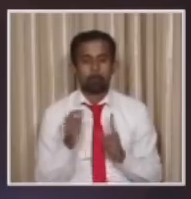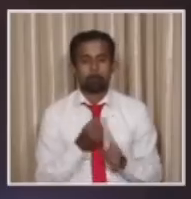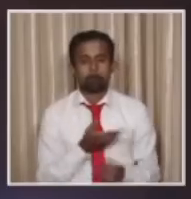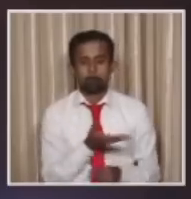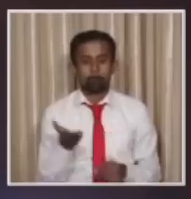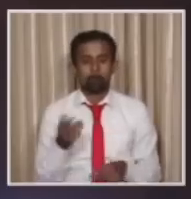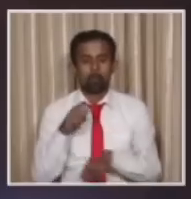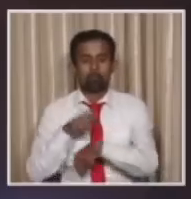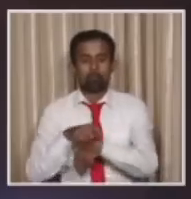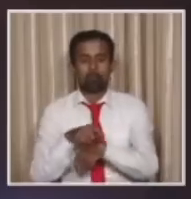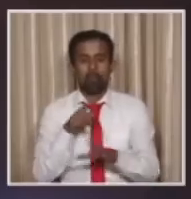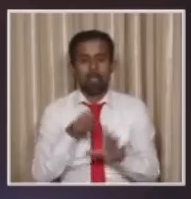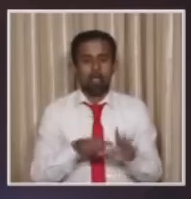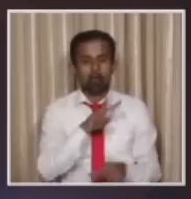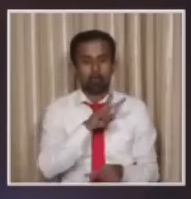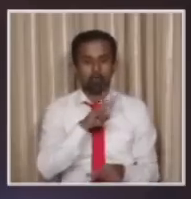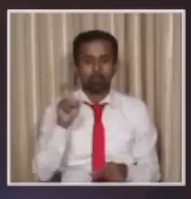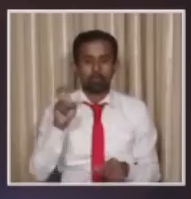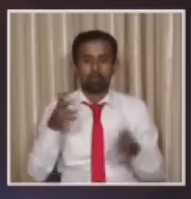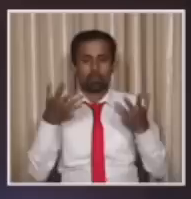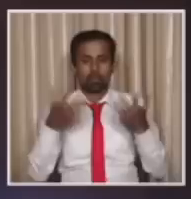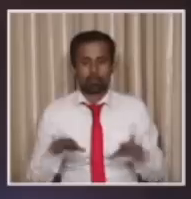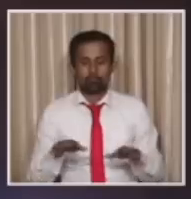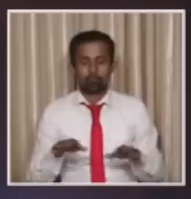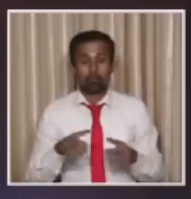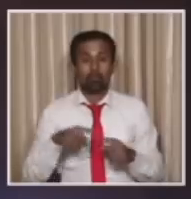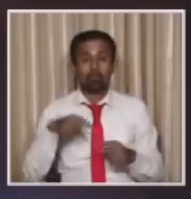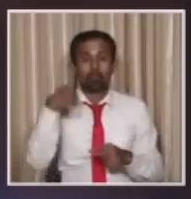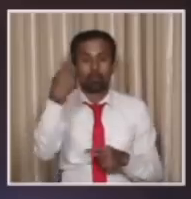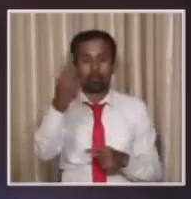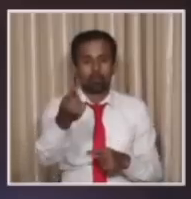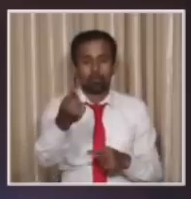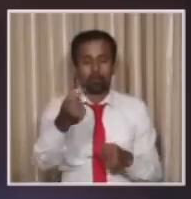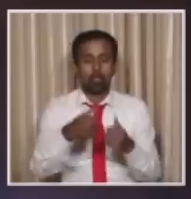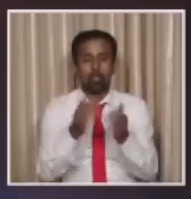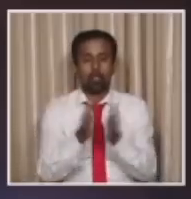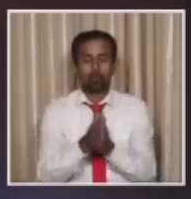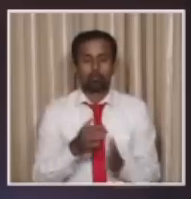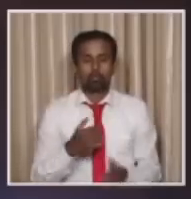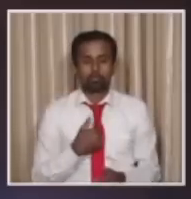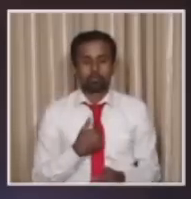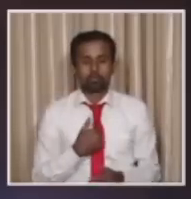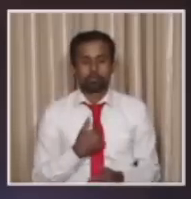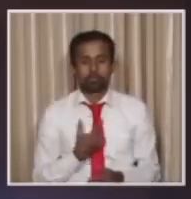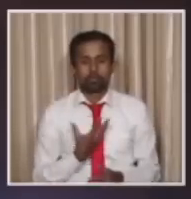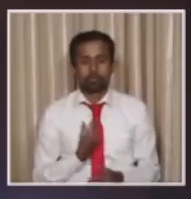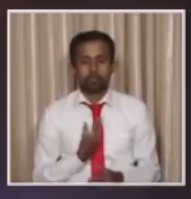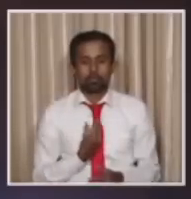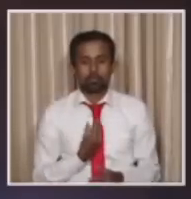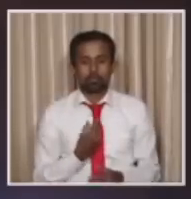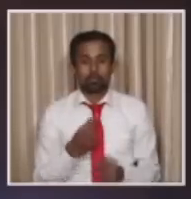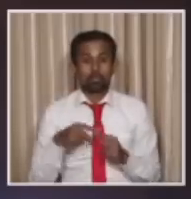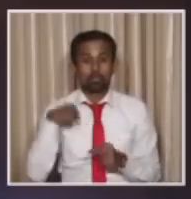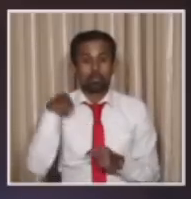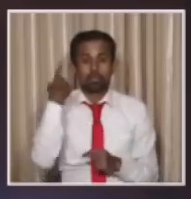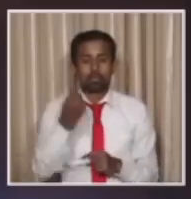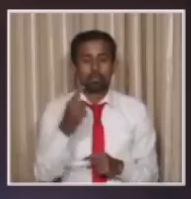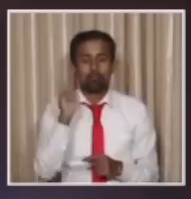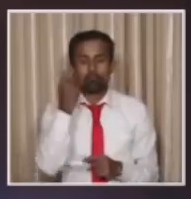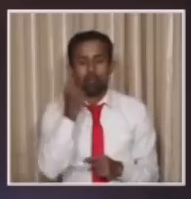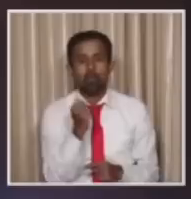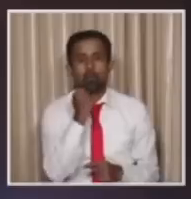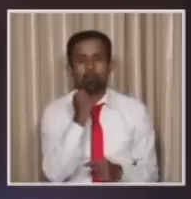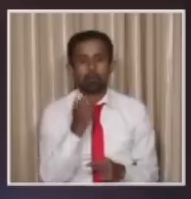පාර්ලිමේන්තුවේ කාලය අවුරුදු දෙකමාර පැනලා තින්නේ. දැන් එහා පැත්තේ ඉන්න අයගේ ඔක්කොම පපුව ඩිඩ්ඩික් ගන්නවා. ඊළඟ පාර කොහොමද දිනන්නේ